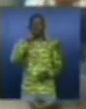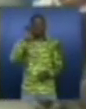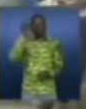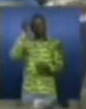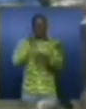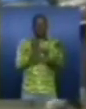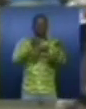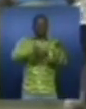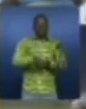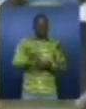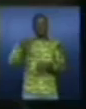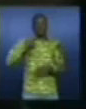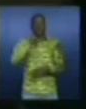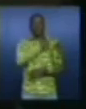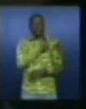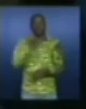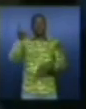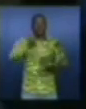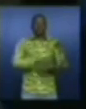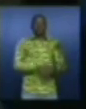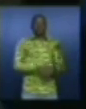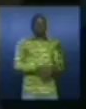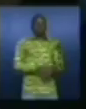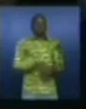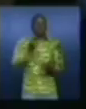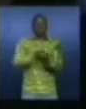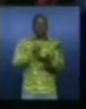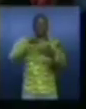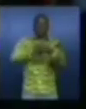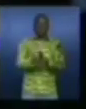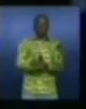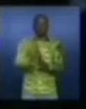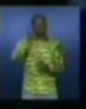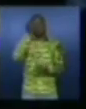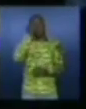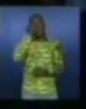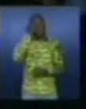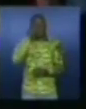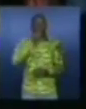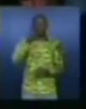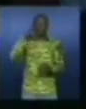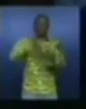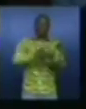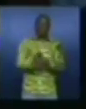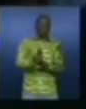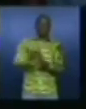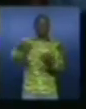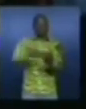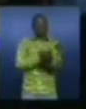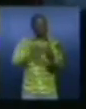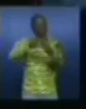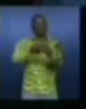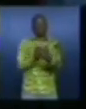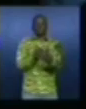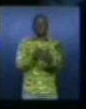des militants s'impose. Cette rentrée politique est une rentrée de nouveau départ, de